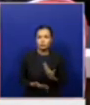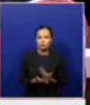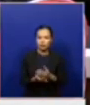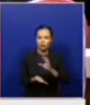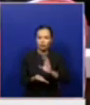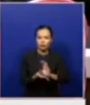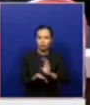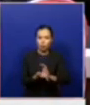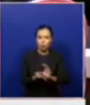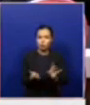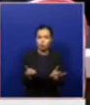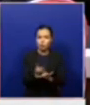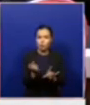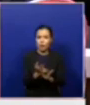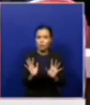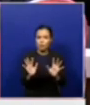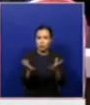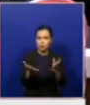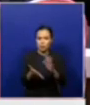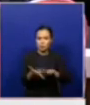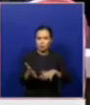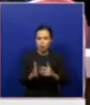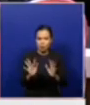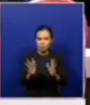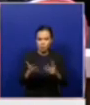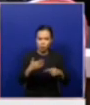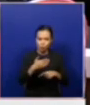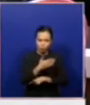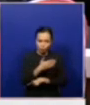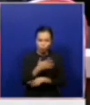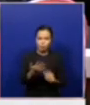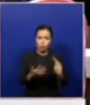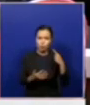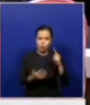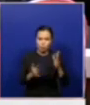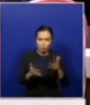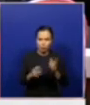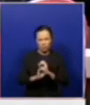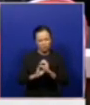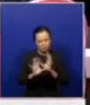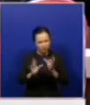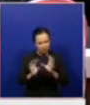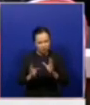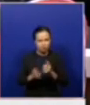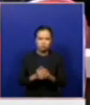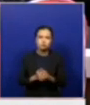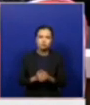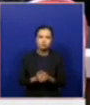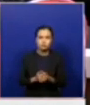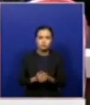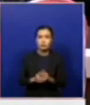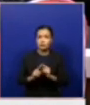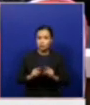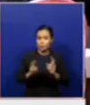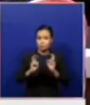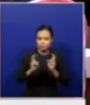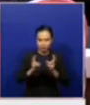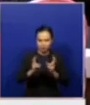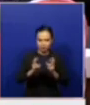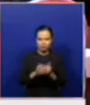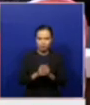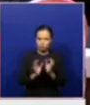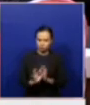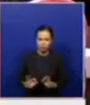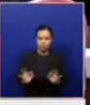ไม่มีประสิทธิภาพรั่วไหลไม่โปร่งใสแต่อีกประเด็นหนึ่งที่มีความสำคัญ